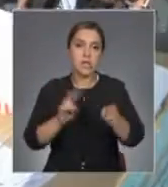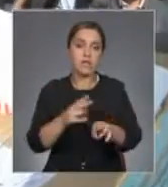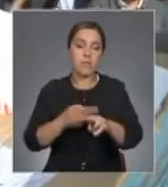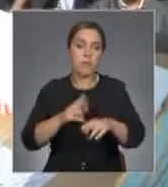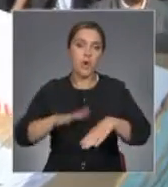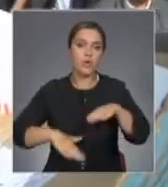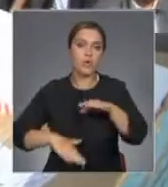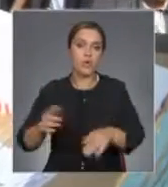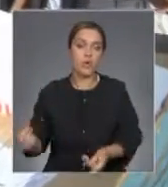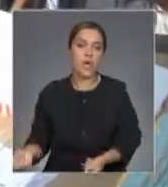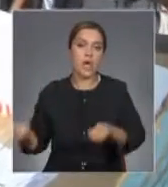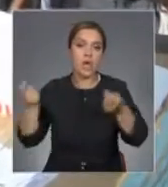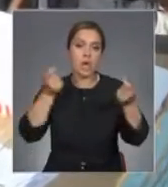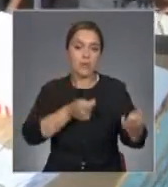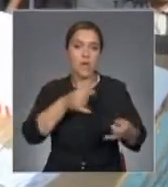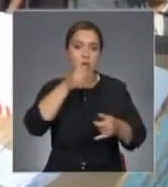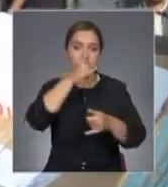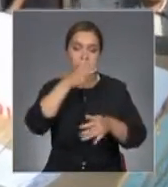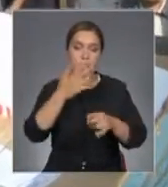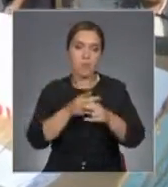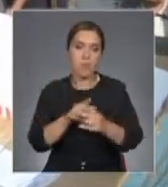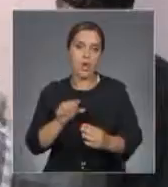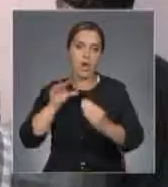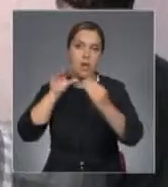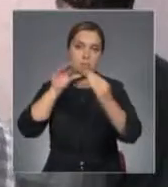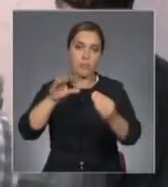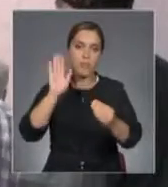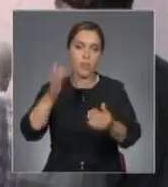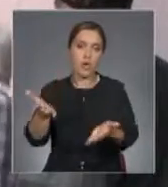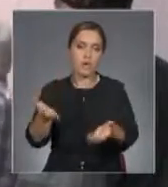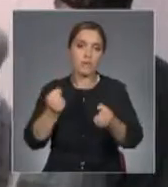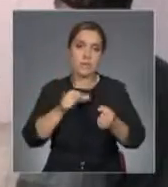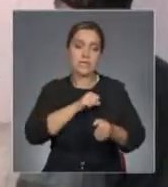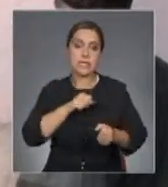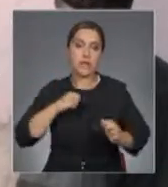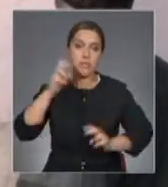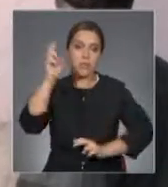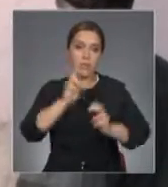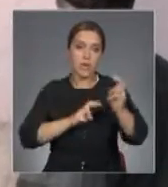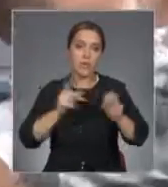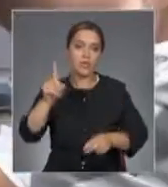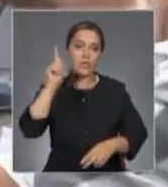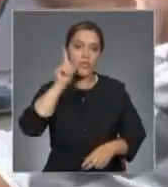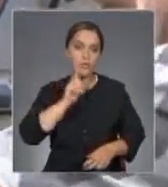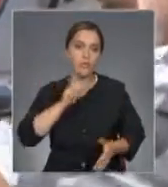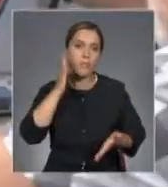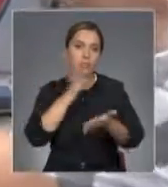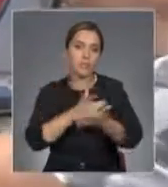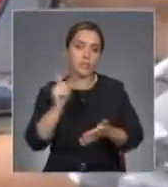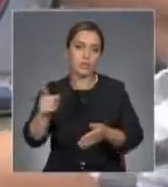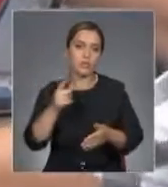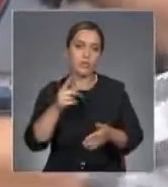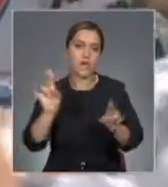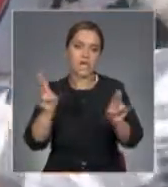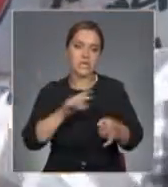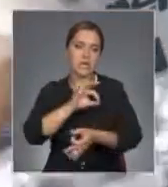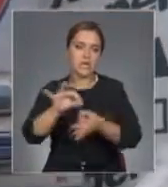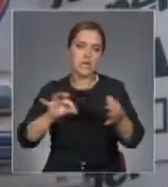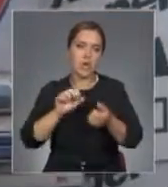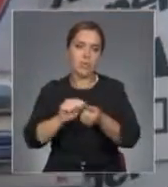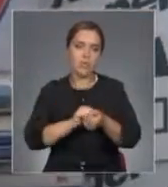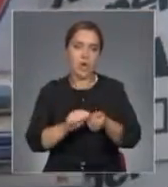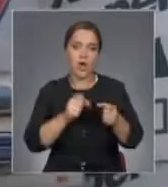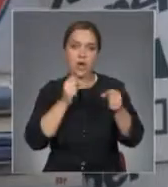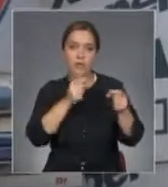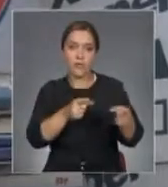такое количество старых бланков и ведомостей не унесешь. Кстати, для самих предприятий эта акция – хороший повод избавиться от лишней